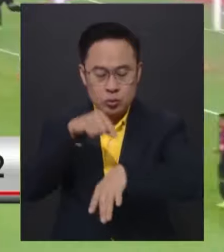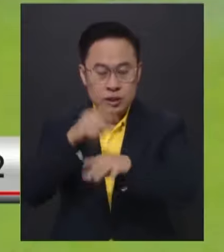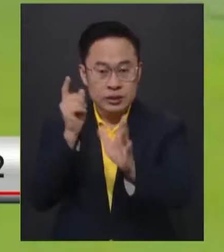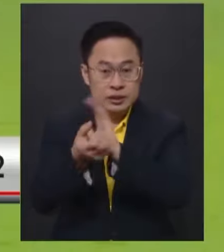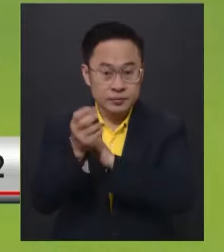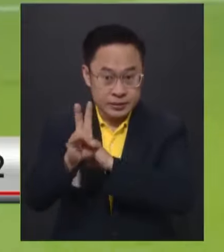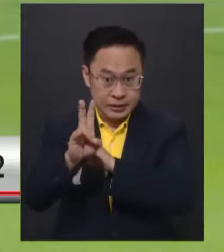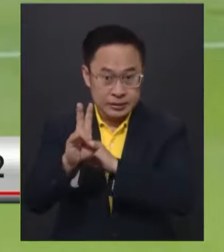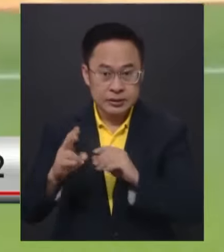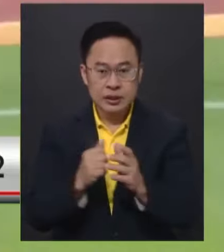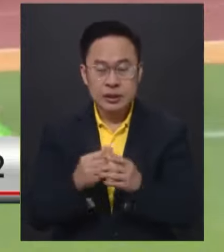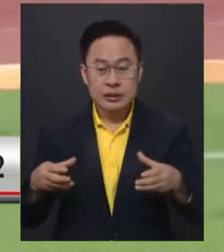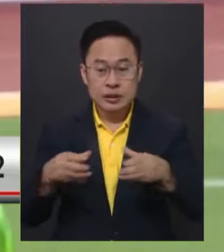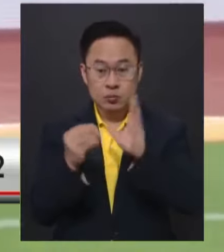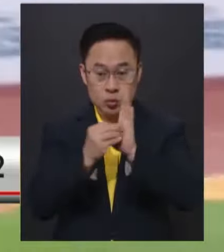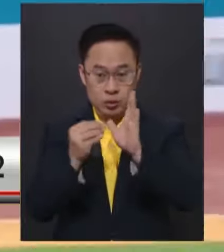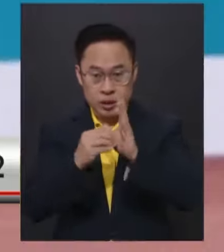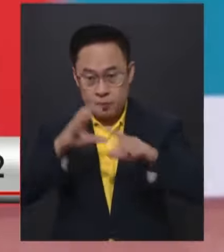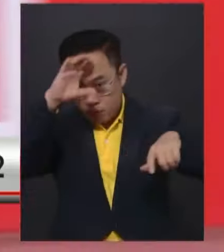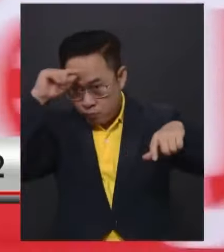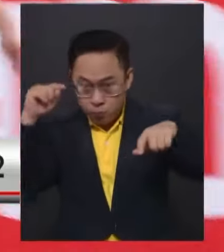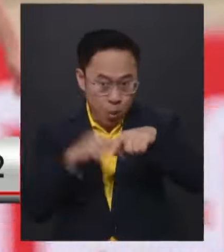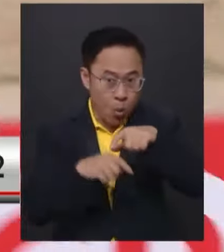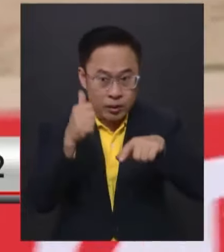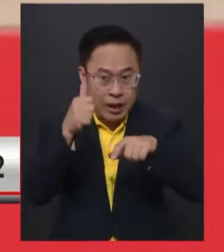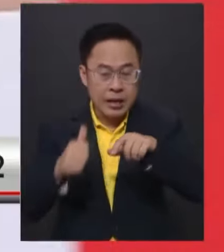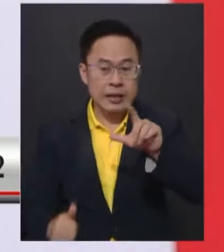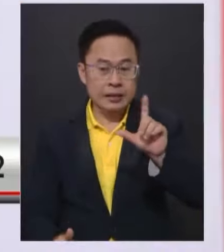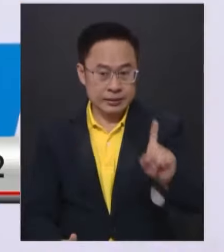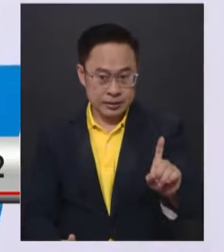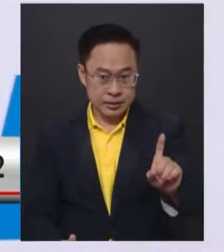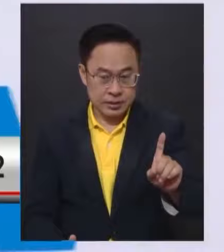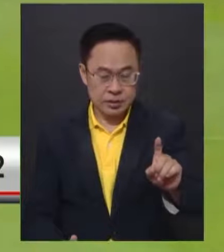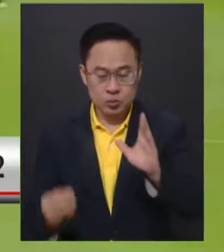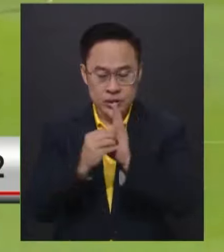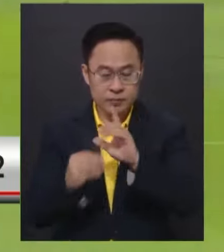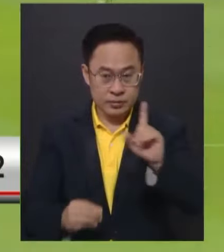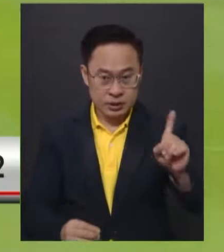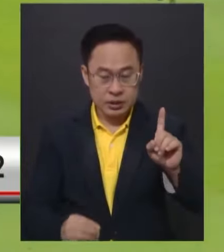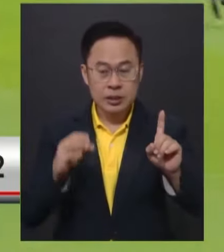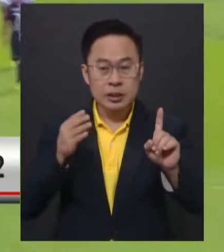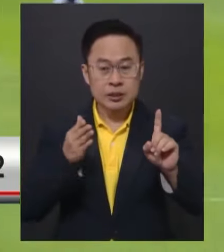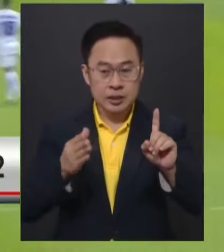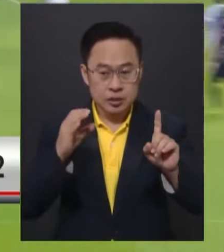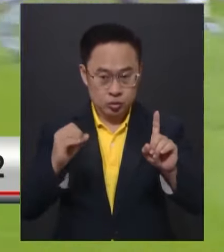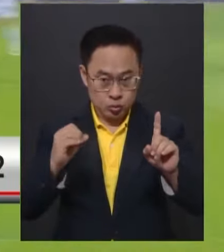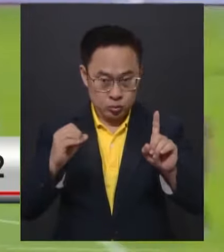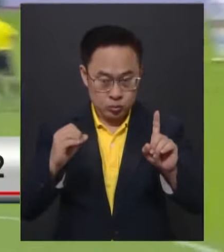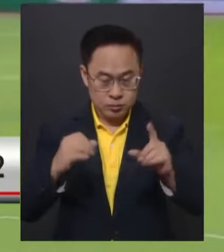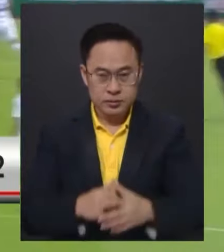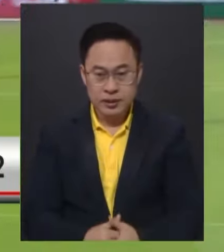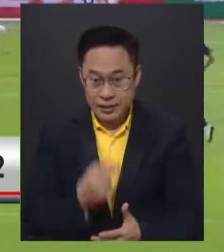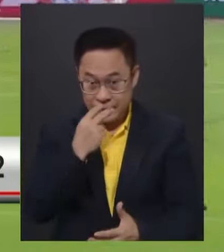นะครับแม่เป็นการมงของมามูดเอ็ดครับพาแบงคอกนำเร็วเลยครับเ